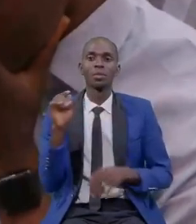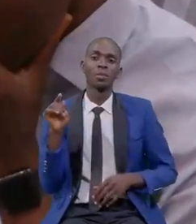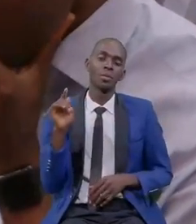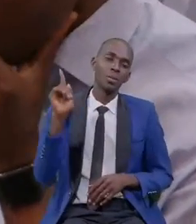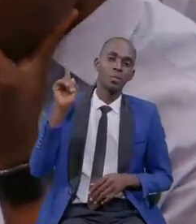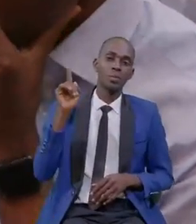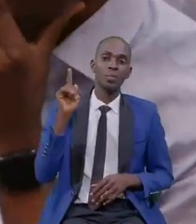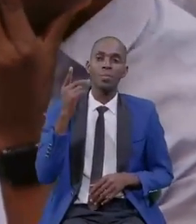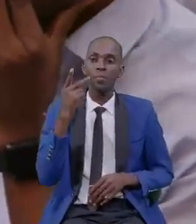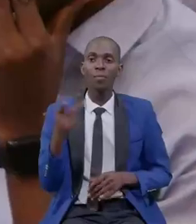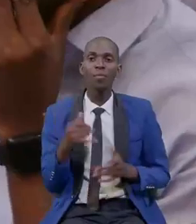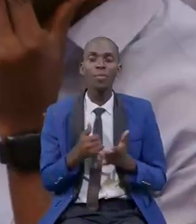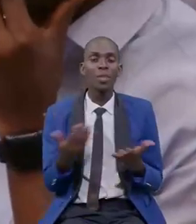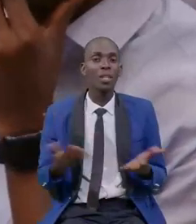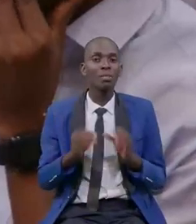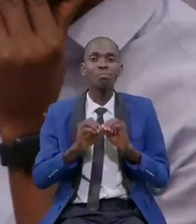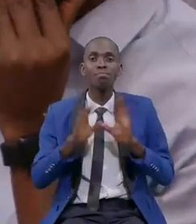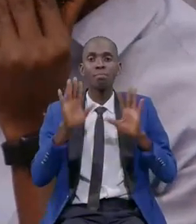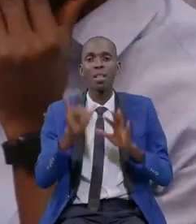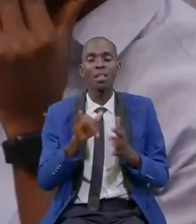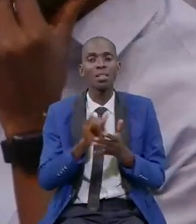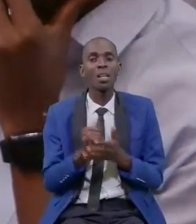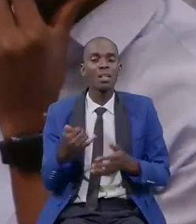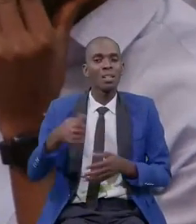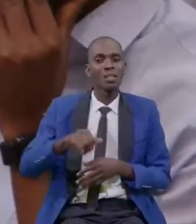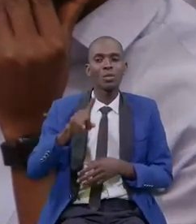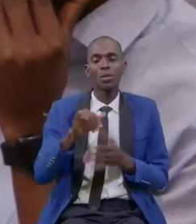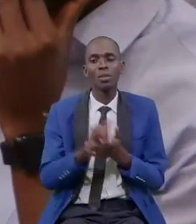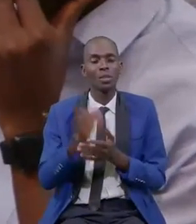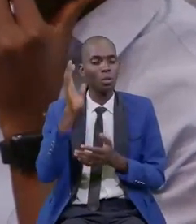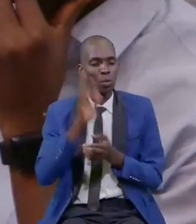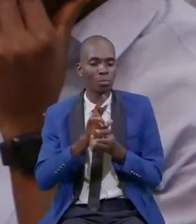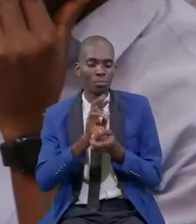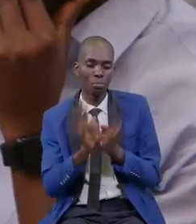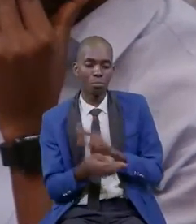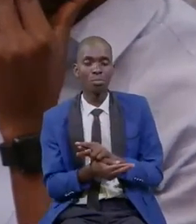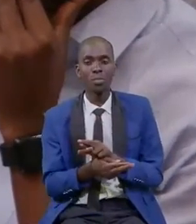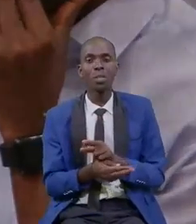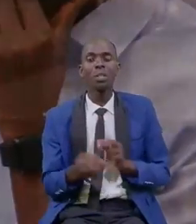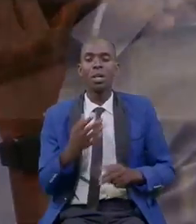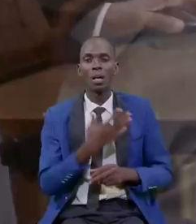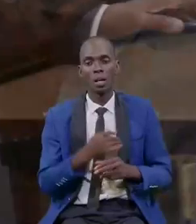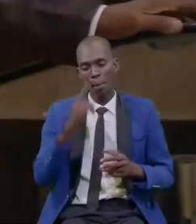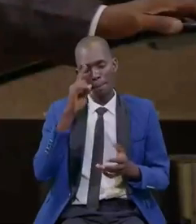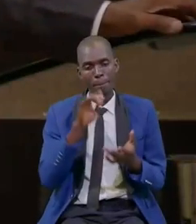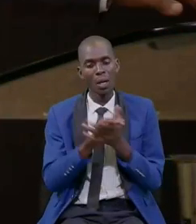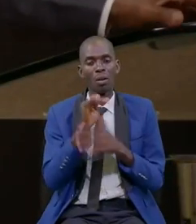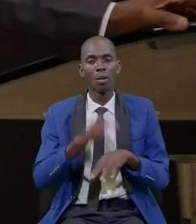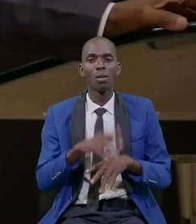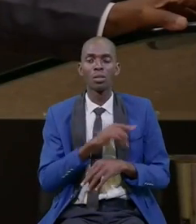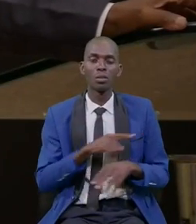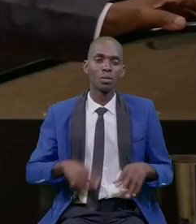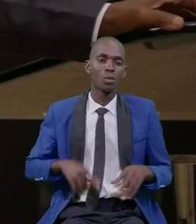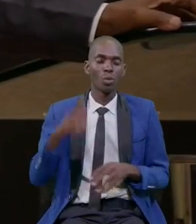Cela est clair ici, que quiconque se détourne du péché et croit au Seigneur sera